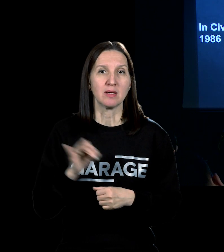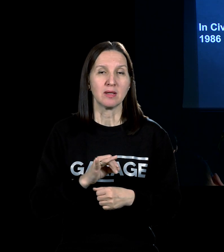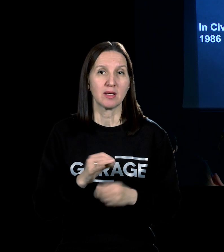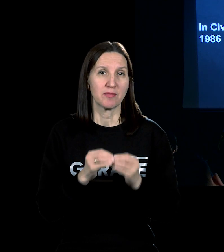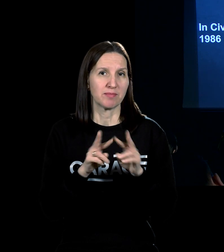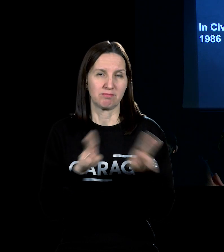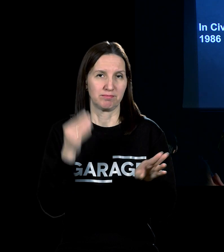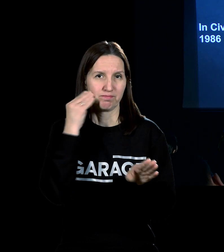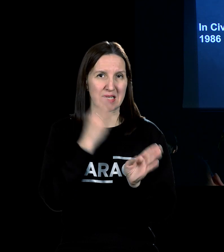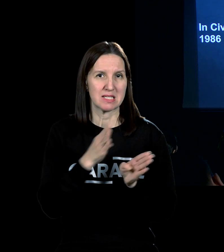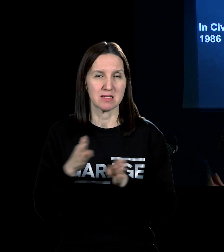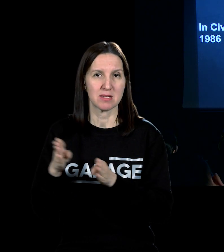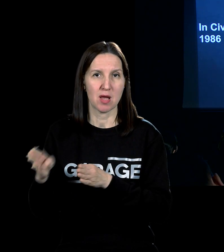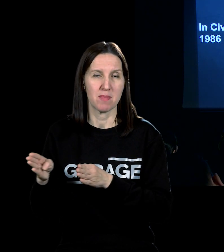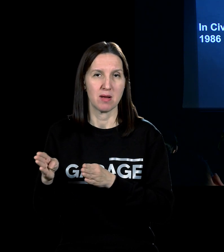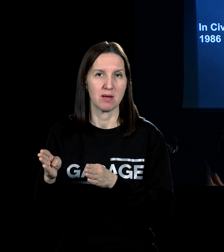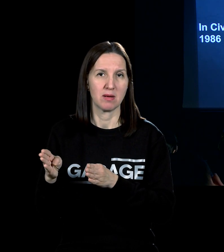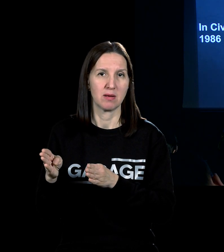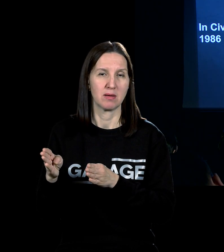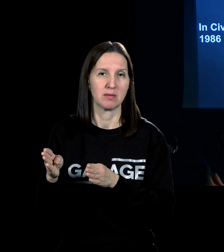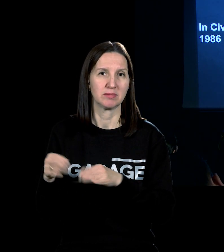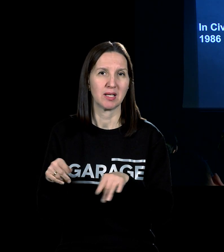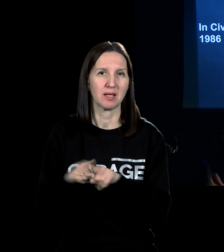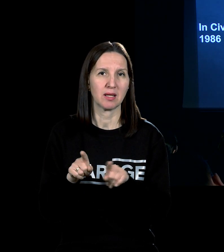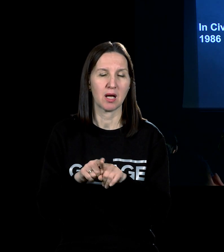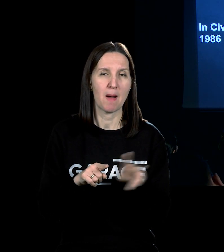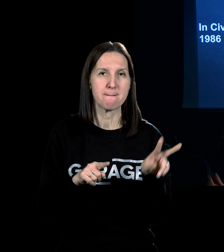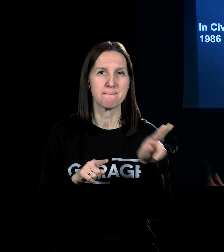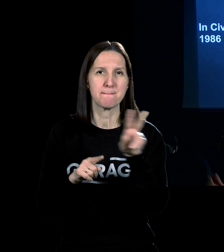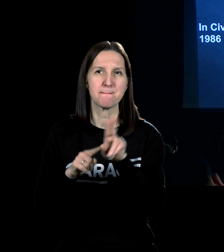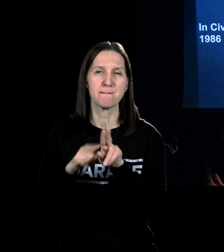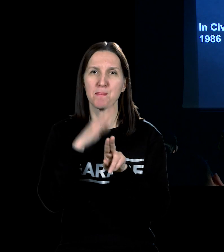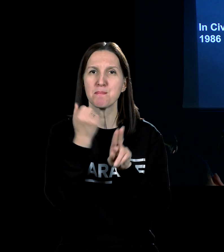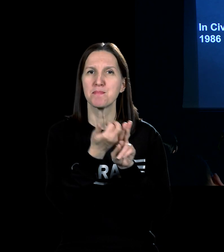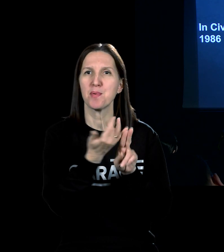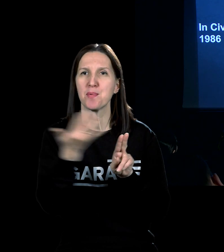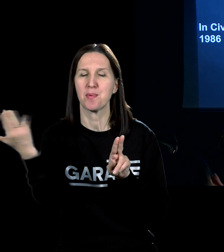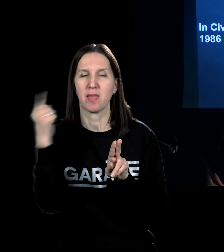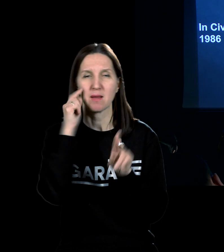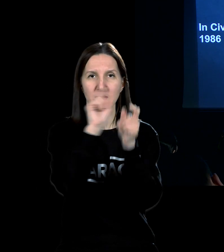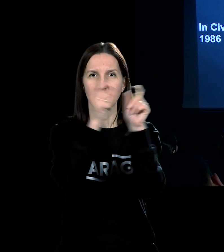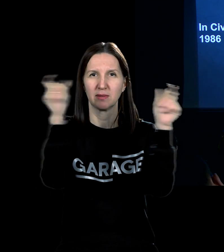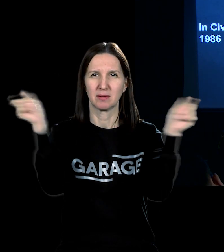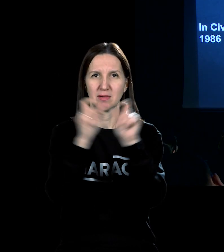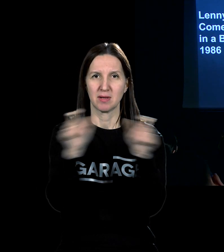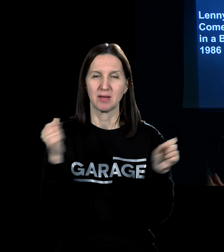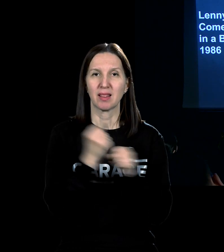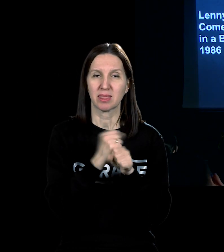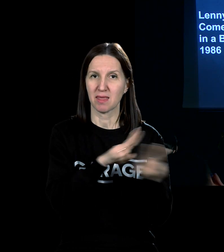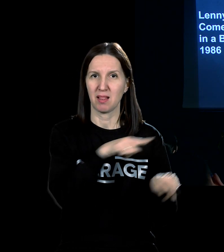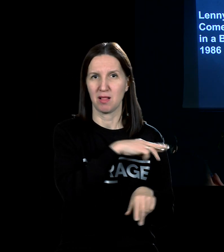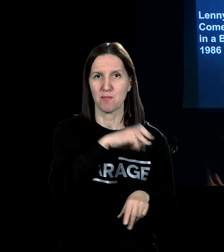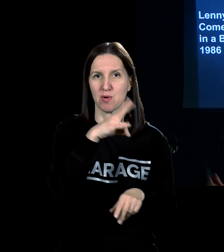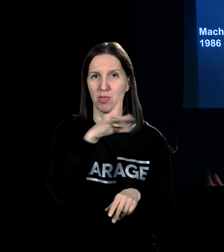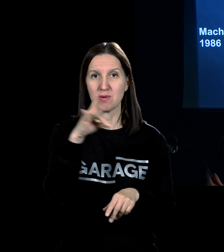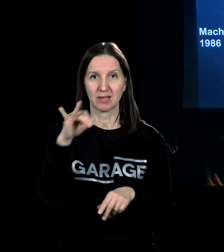такая же система по полиптихов, да, которые создает раскадровок, которые Монари делал отчасти.